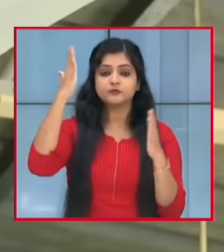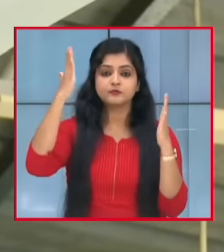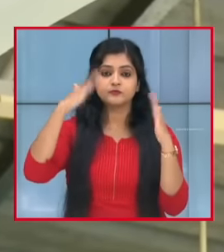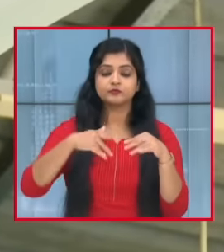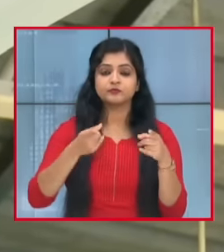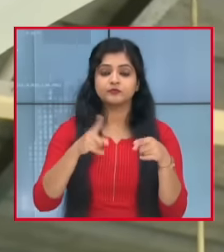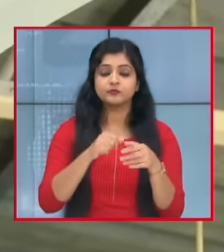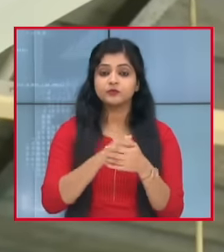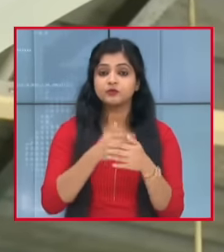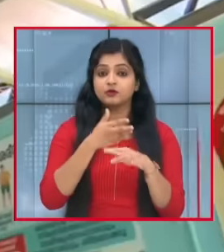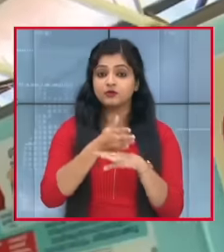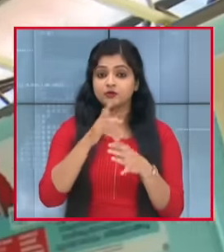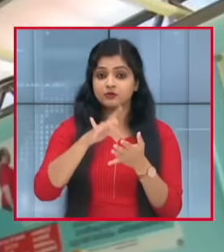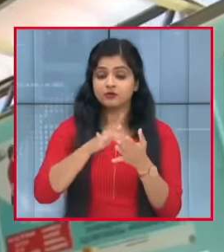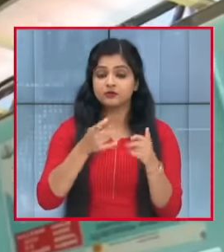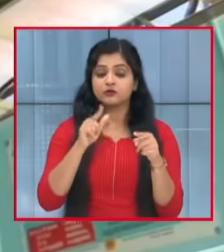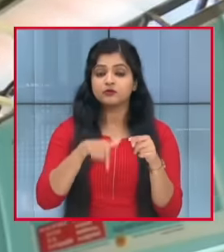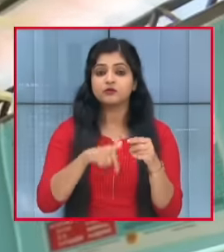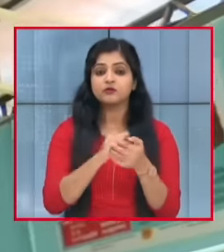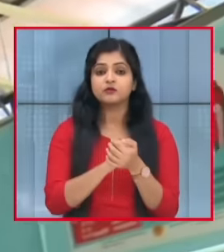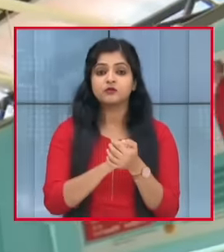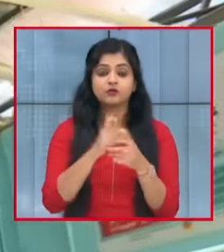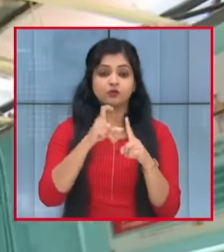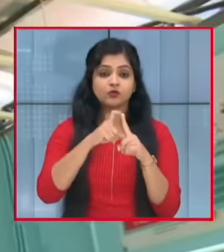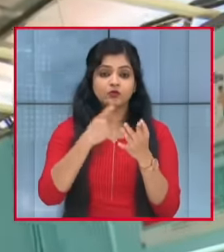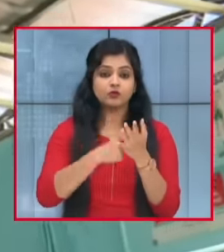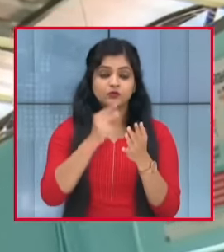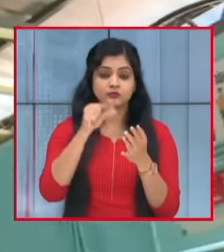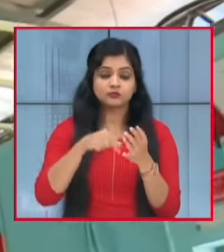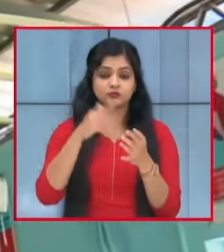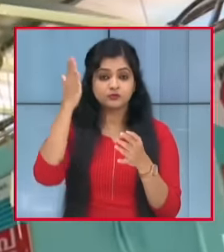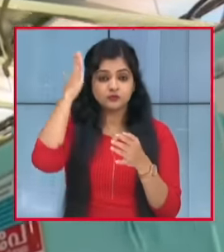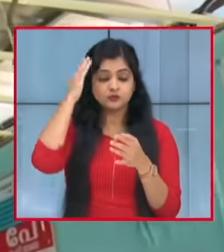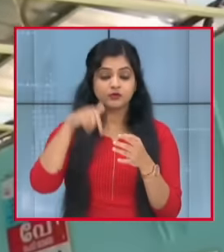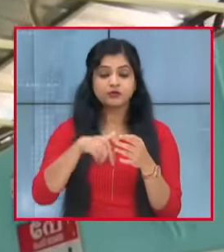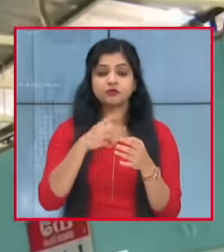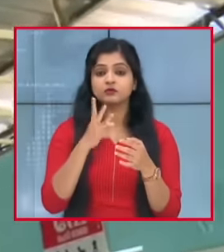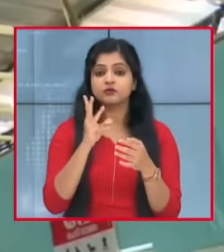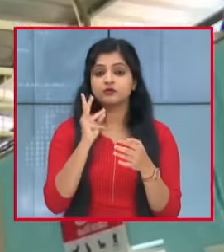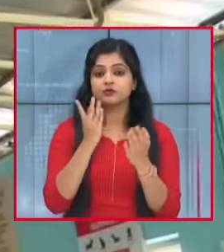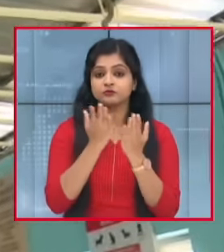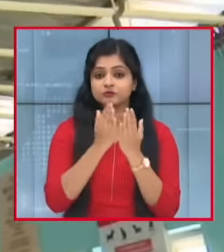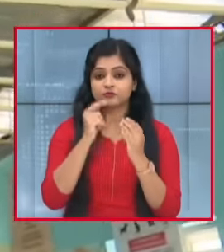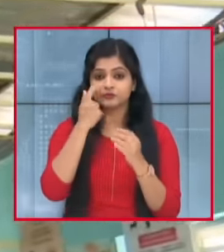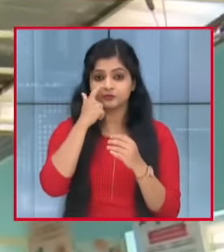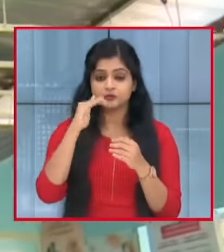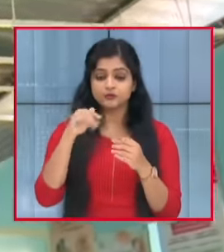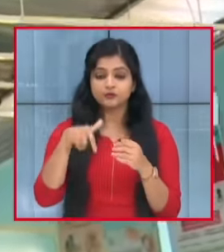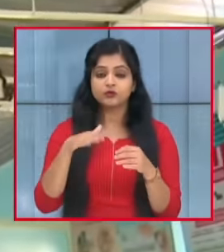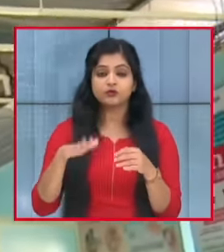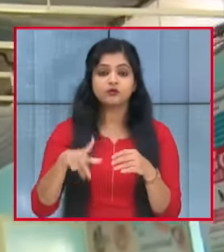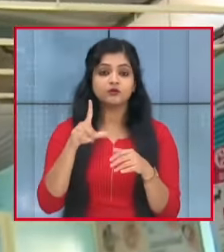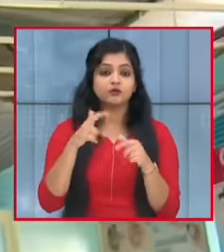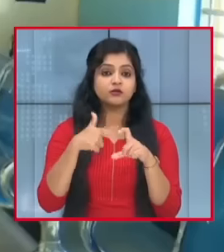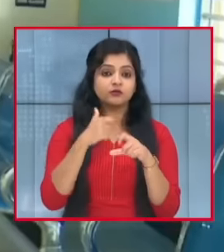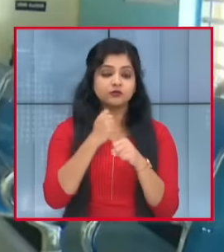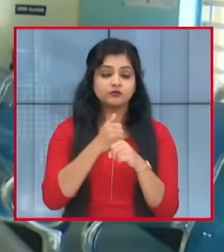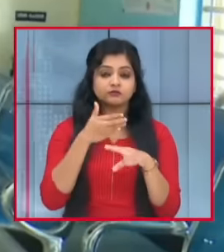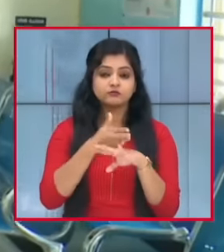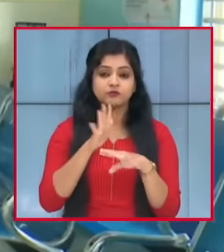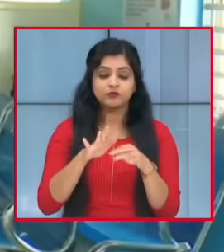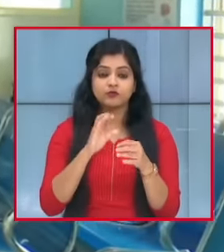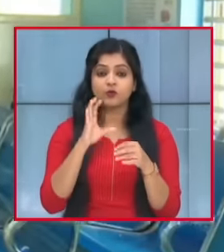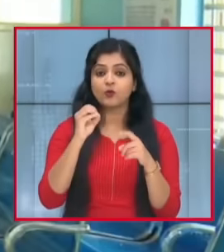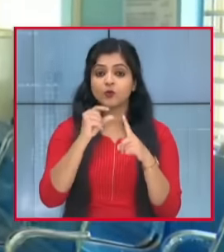അപകടത്തിൽ കുടുംബാരോഗ്യ കേന്ദ്രത്തിലെ മെഡിക്കൽ ഓഫീസർക്ക് തലയ്ക്കും 3ാം ക്ലാസ് വിദ്യാർത്ഥിനിക്ക് കാലിനും പരിക്കേറ്റു. OP നടക്കുന്ന സമയമായതിനാൽ